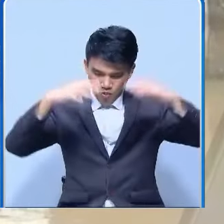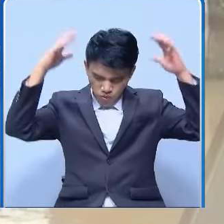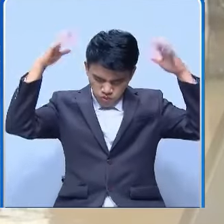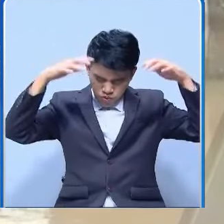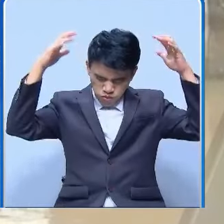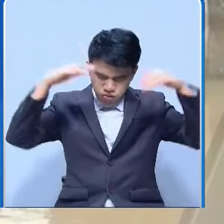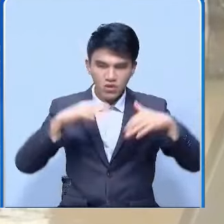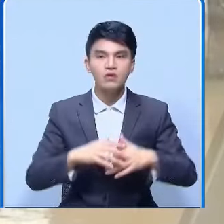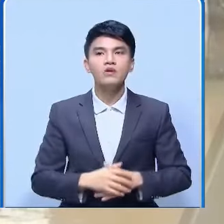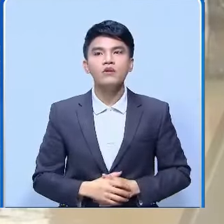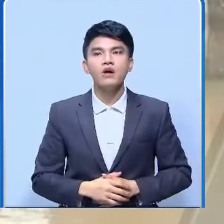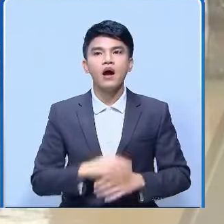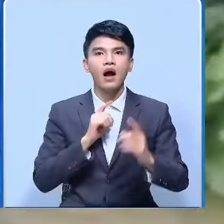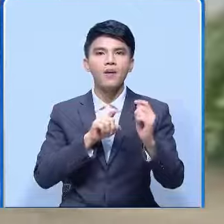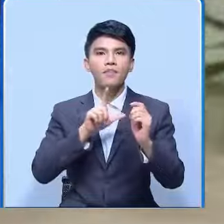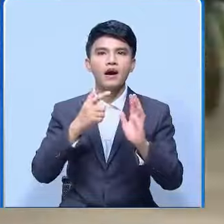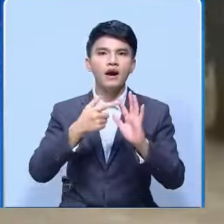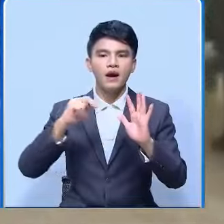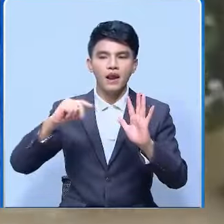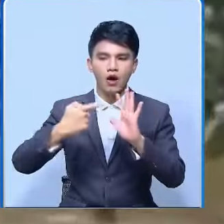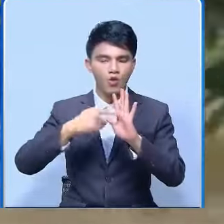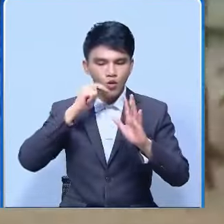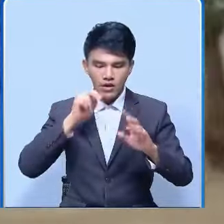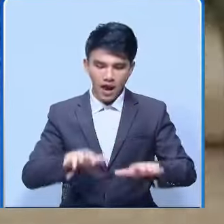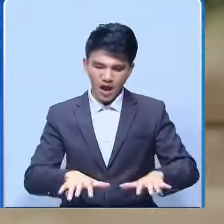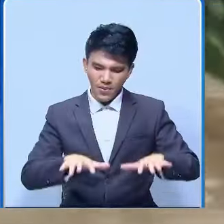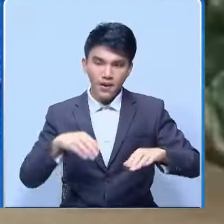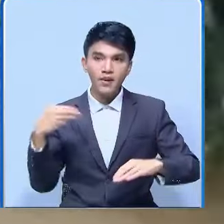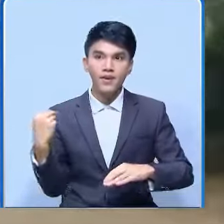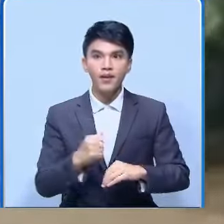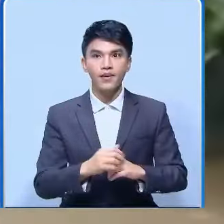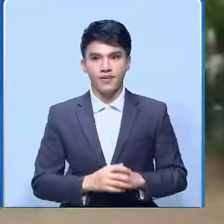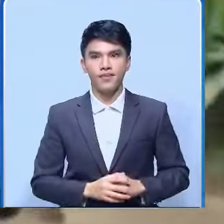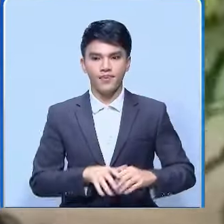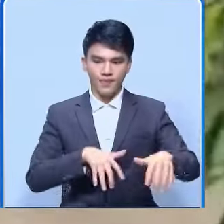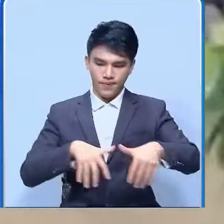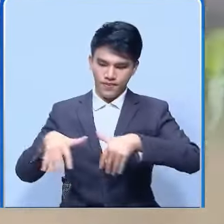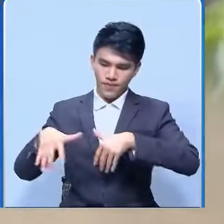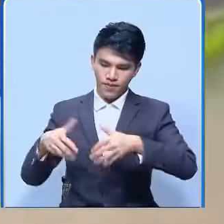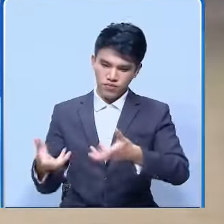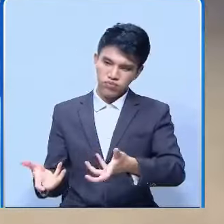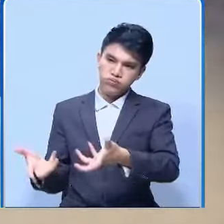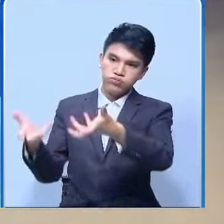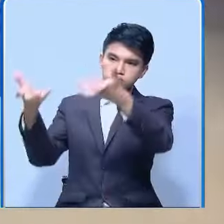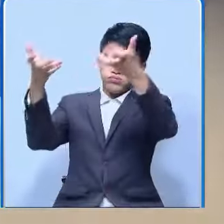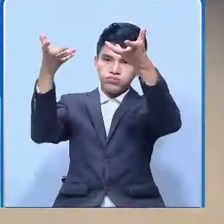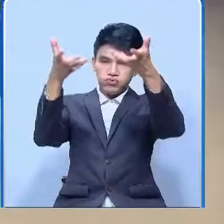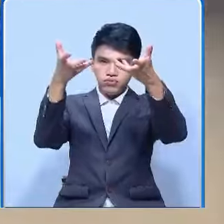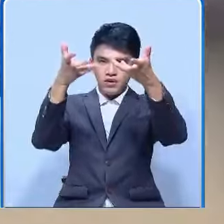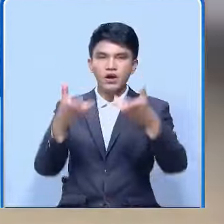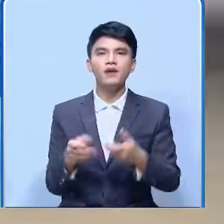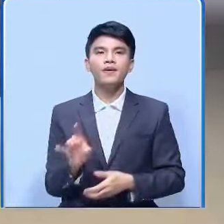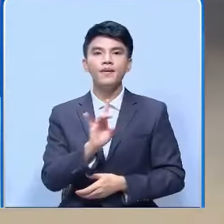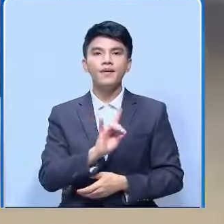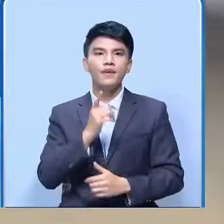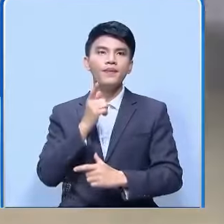คุณผู้ชมซึ่งที่อำเภอละงูเนี่ยปริมาณน้ำท่วมสูงขึ้นอย่างรวดเร็วนะคะชาวบ้านช่วยกันขนย้ายข้าวของรวมถึงสัตว์เลี้